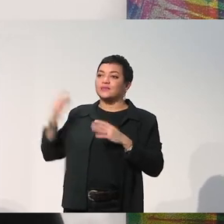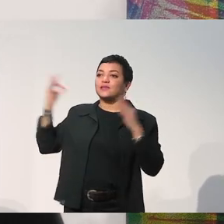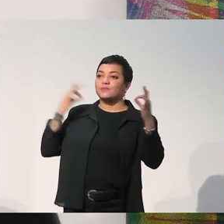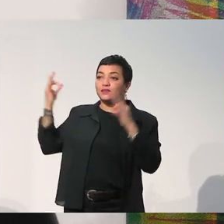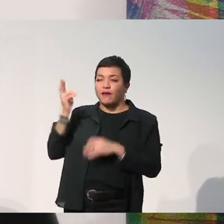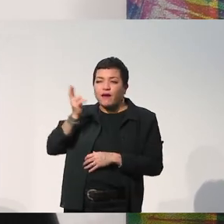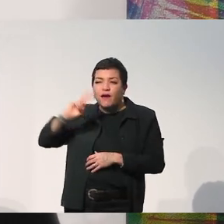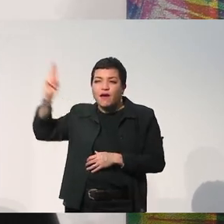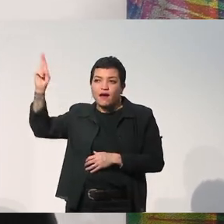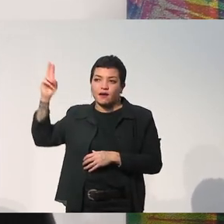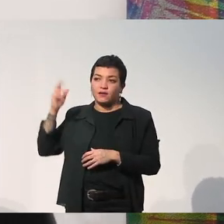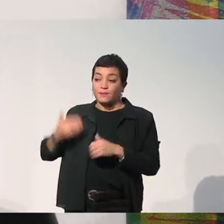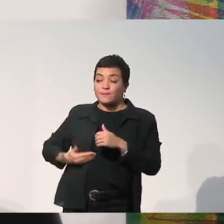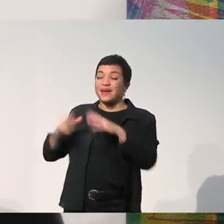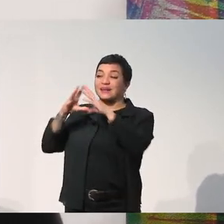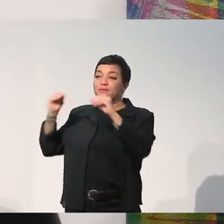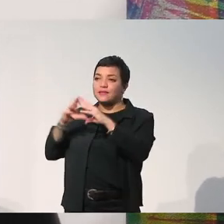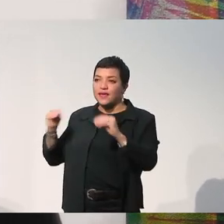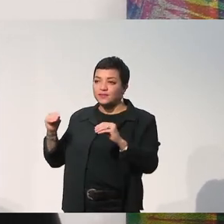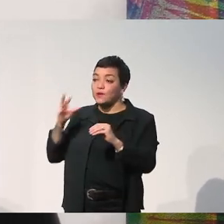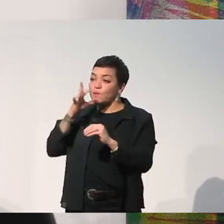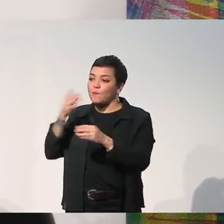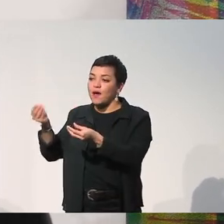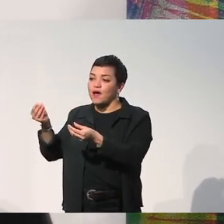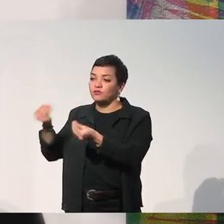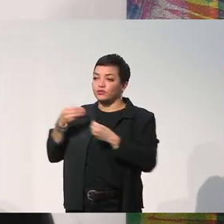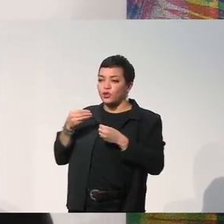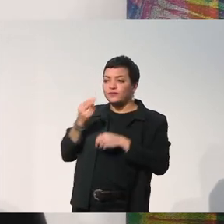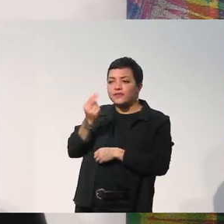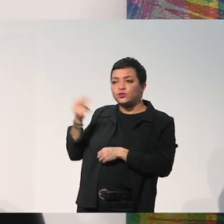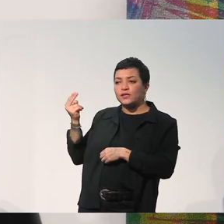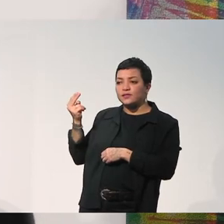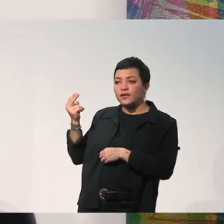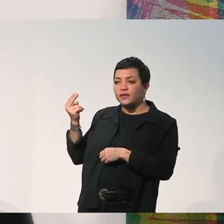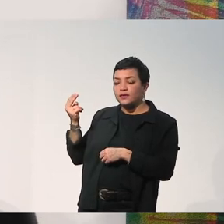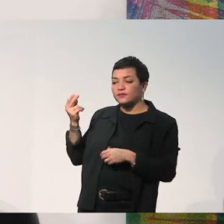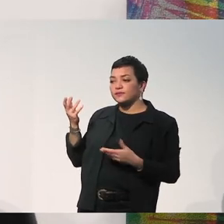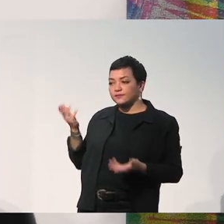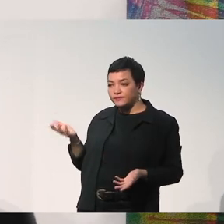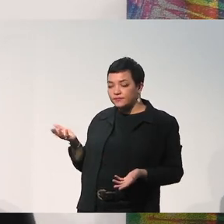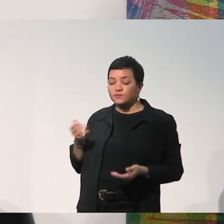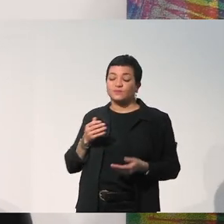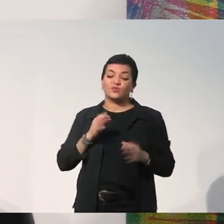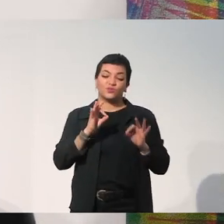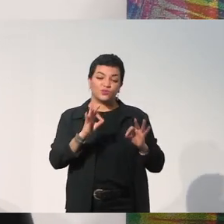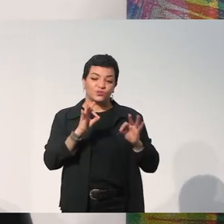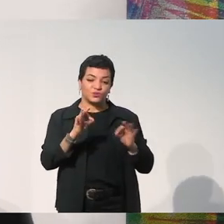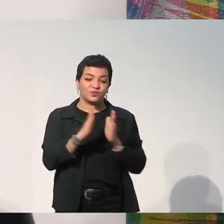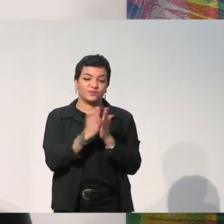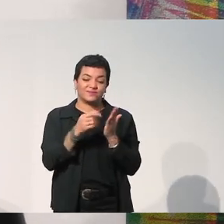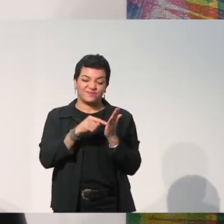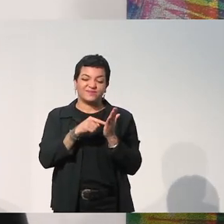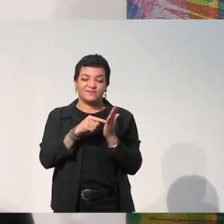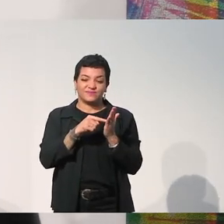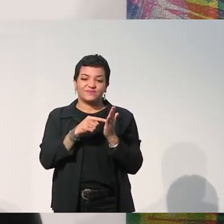une mère libanaise qui ne peut pas donner la nationalité. Oui. Ce qui, pour moi, est un des cœurs du livre, c'est que